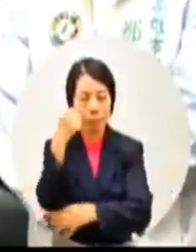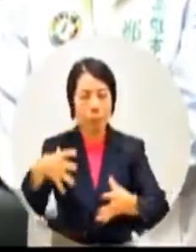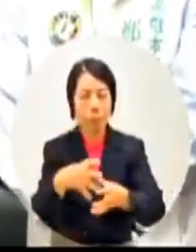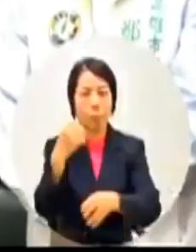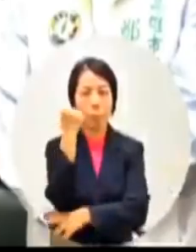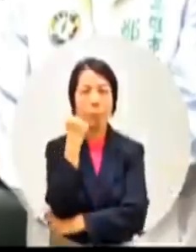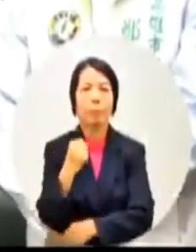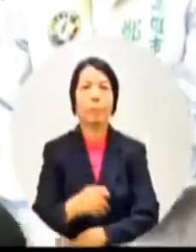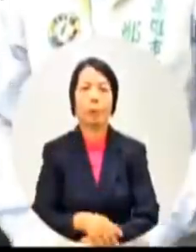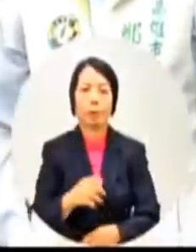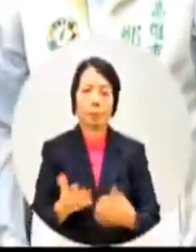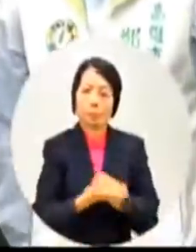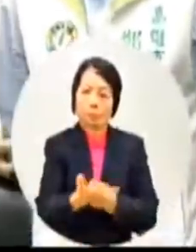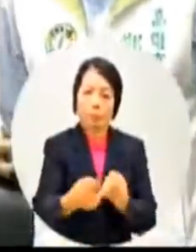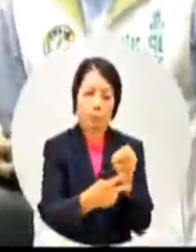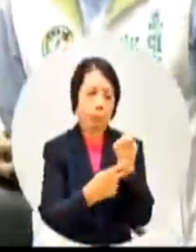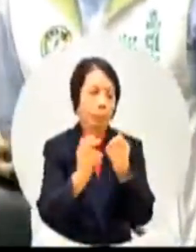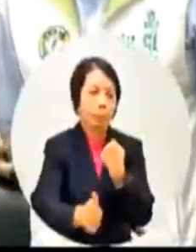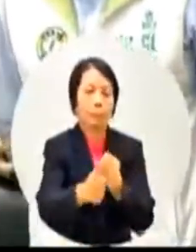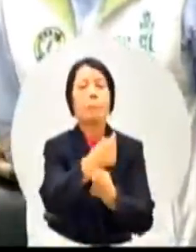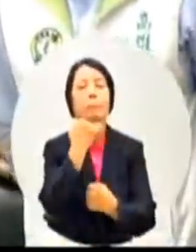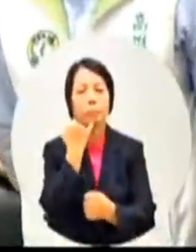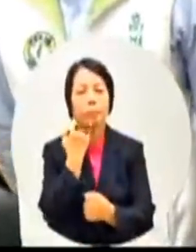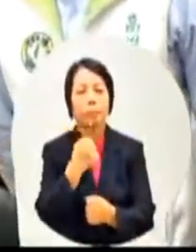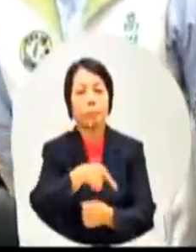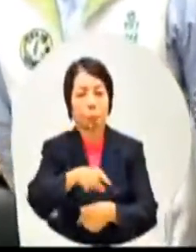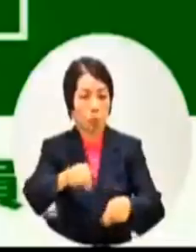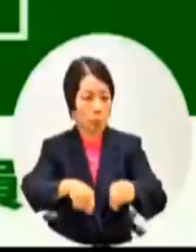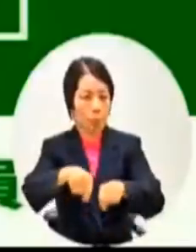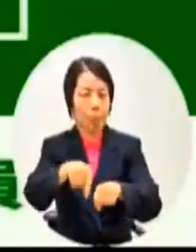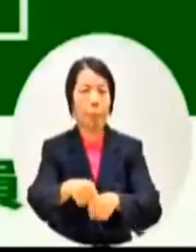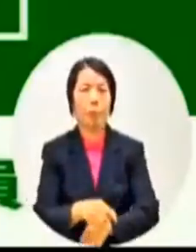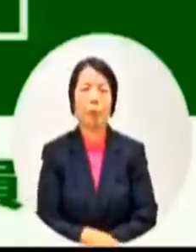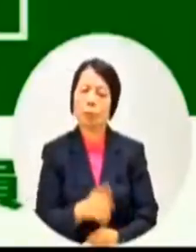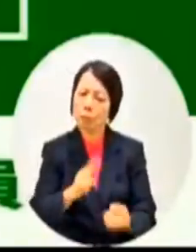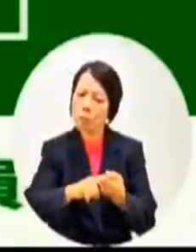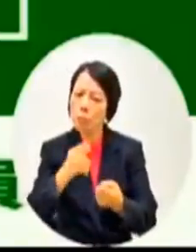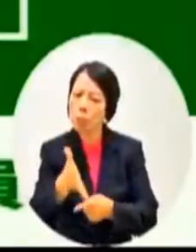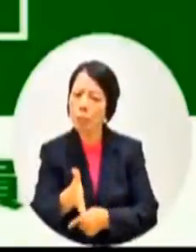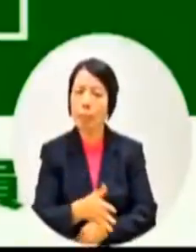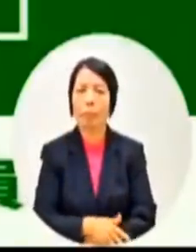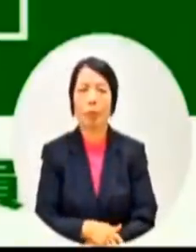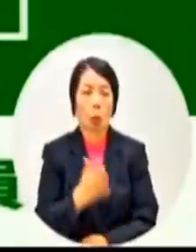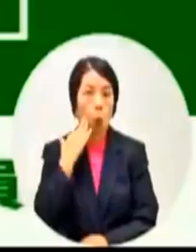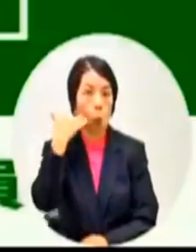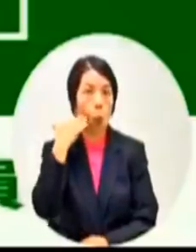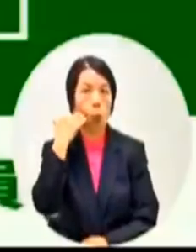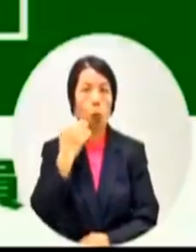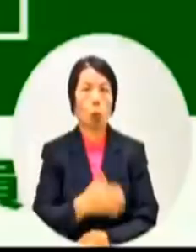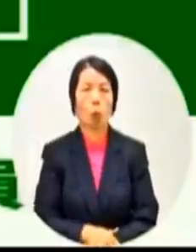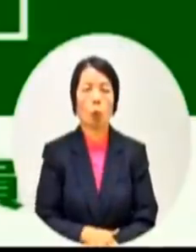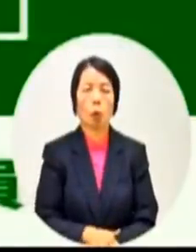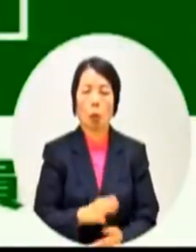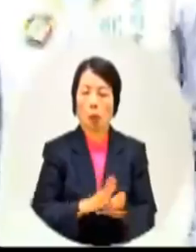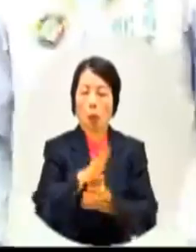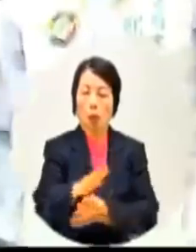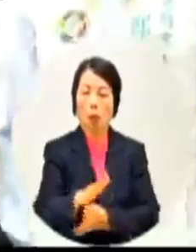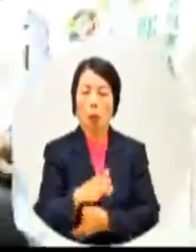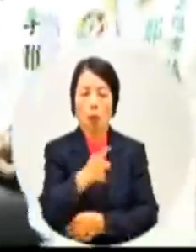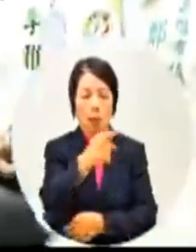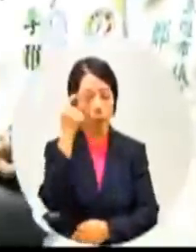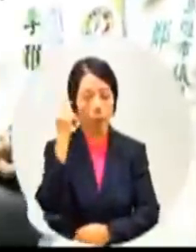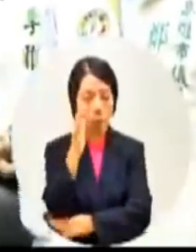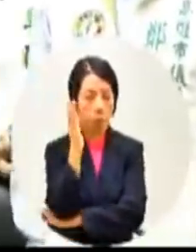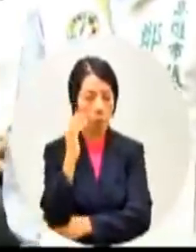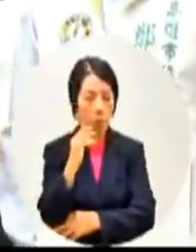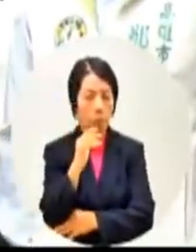，OK？ 那你觉得这是合理的吗？如果未来真的你的政策执行产生了所